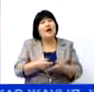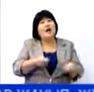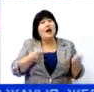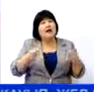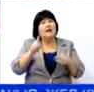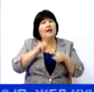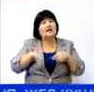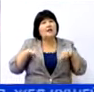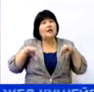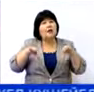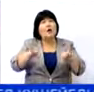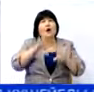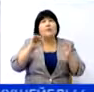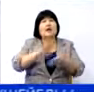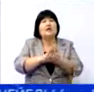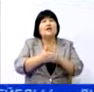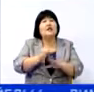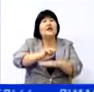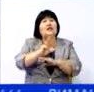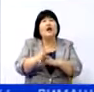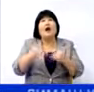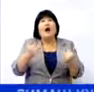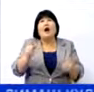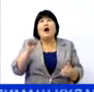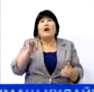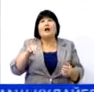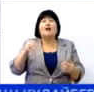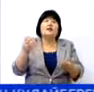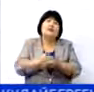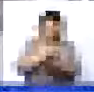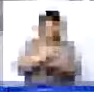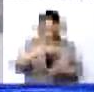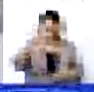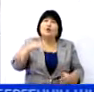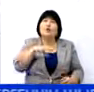жедел жәрдем көлігінде барлық жағдай жасалған. Айта кету керек, ағалтын өндірушілер бұған дейін 50